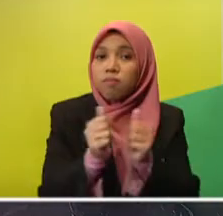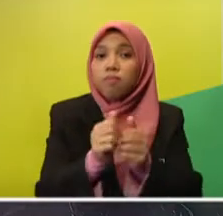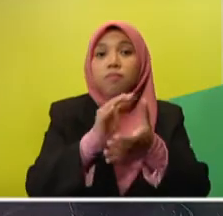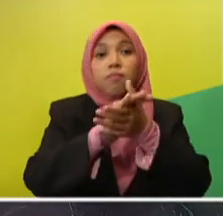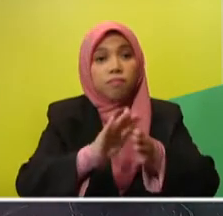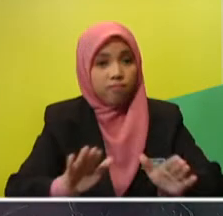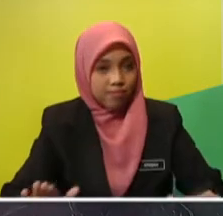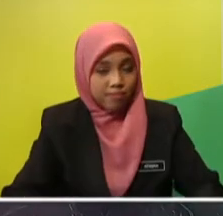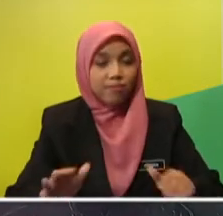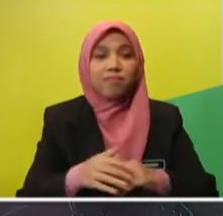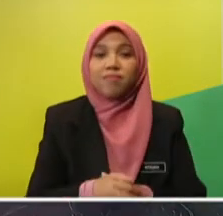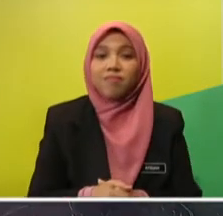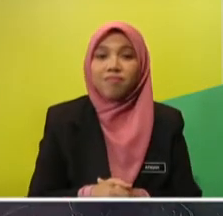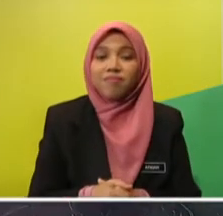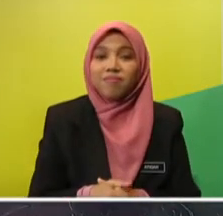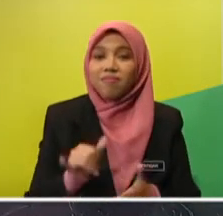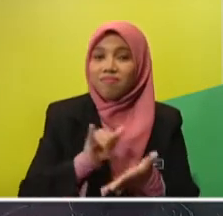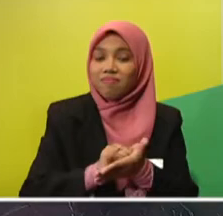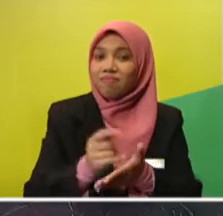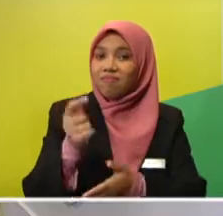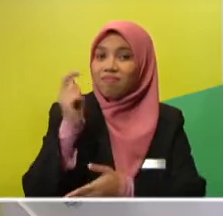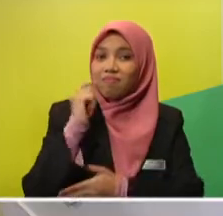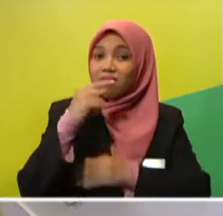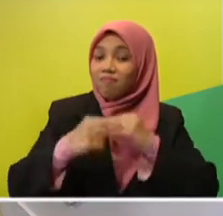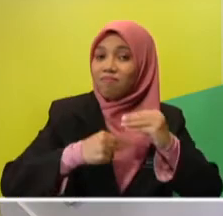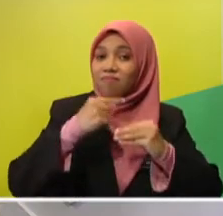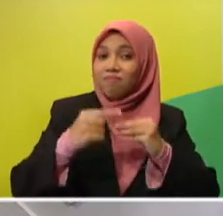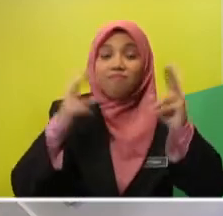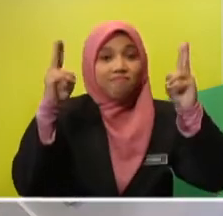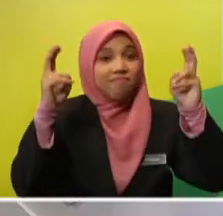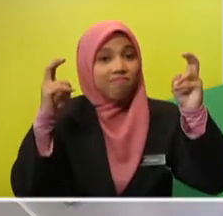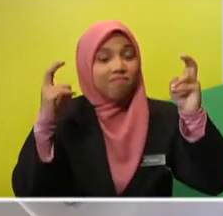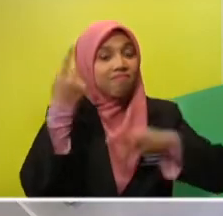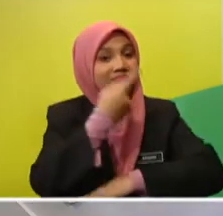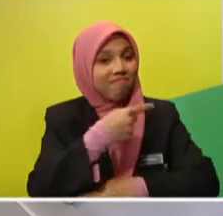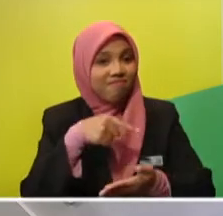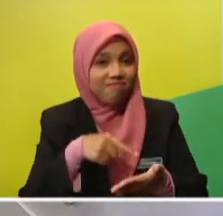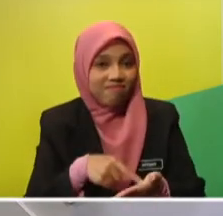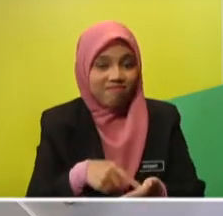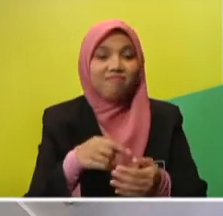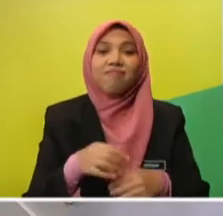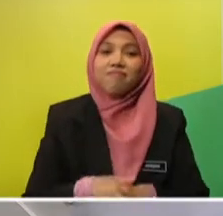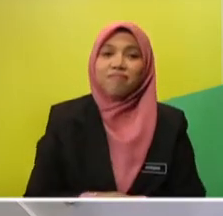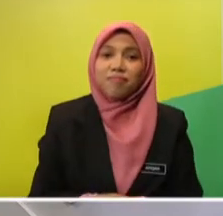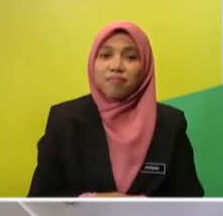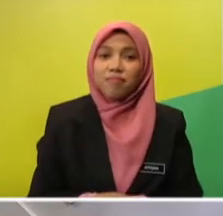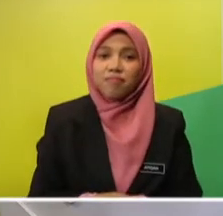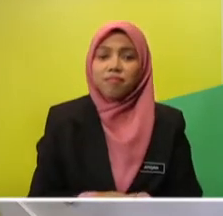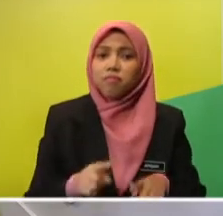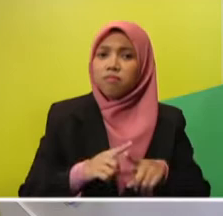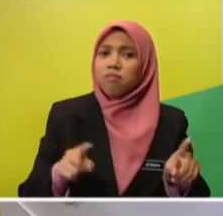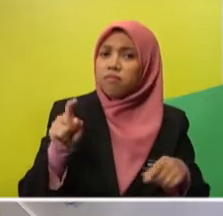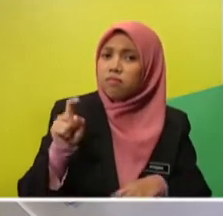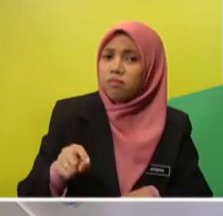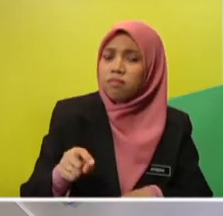Itu sekali, Lina. Itu dia tadi berkenaan dengan topik dan juga standard serta objektif pembelajaran hari ini. Tapi pasti